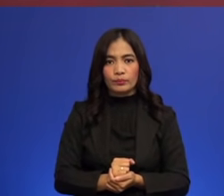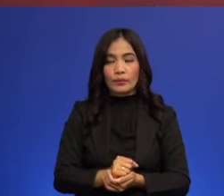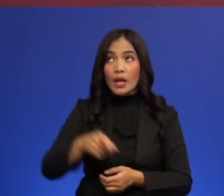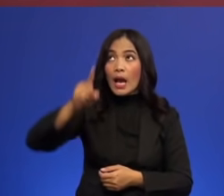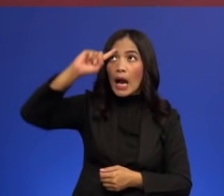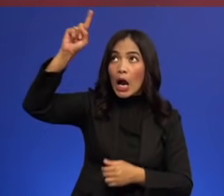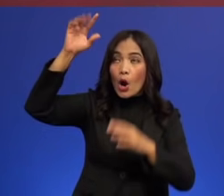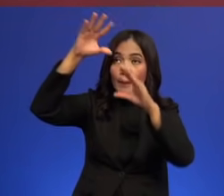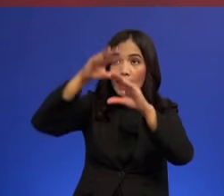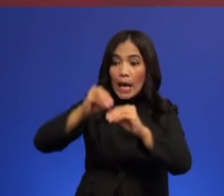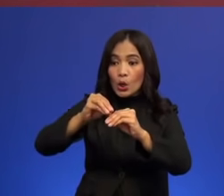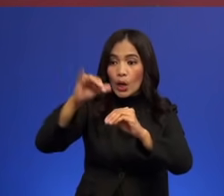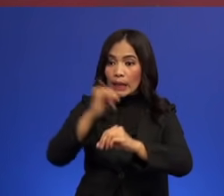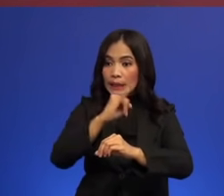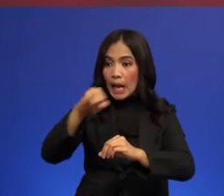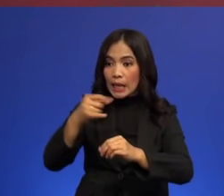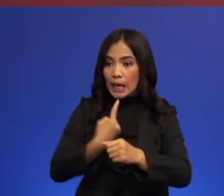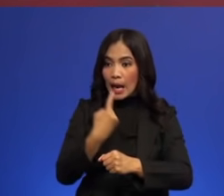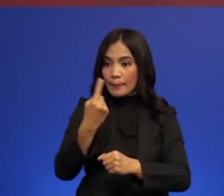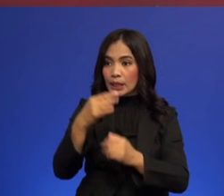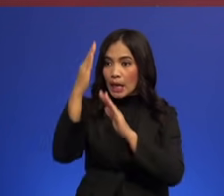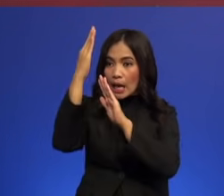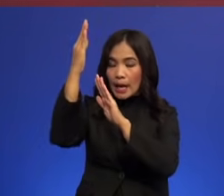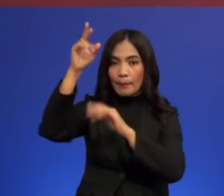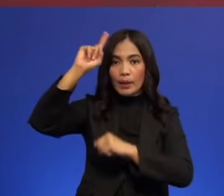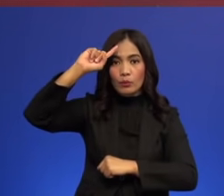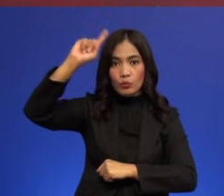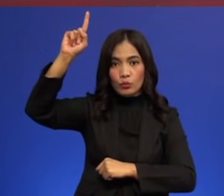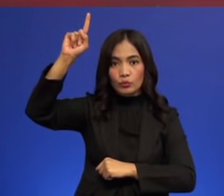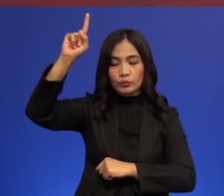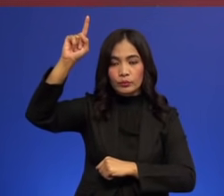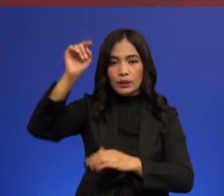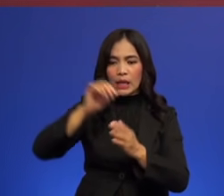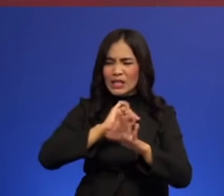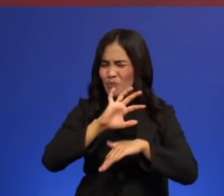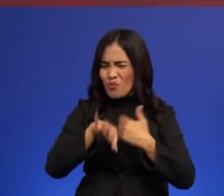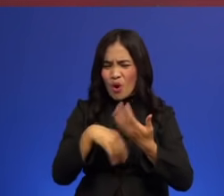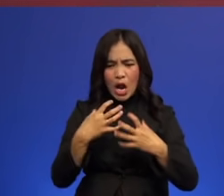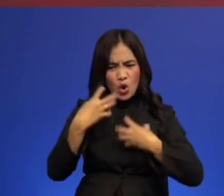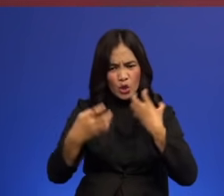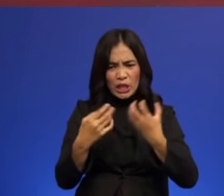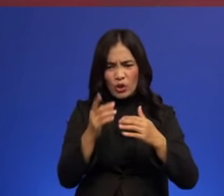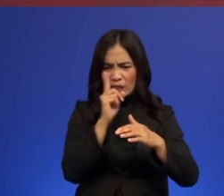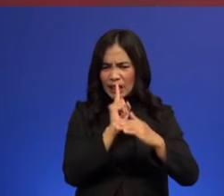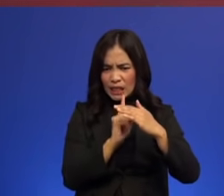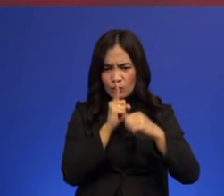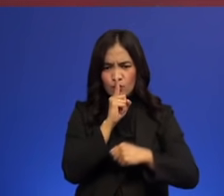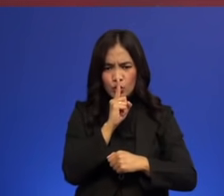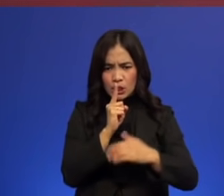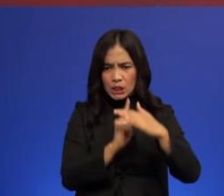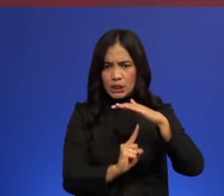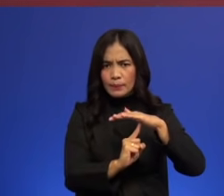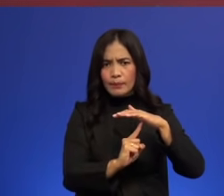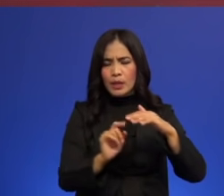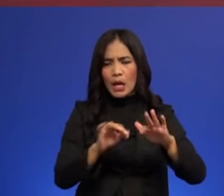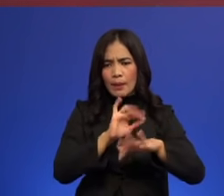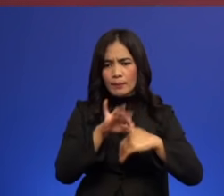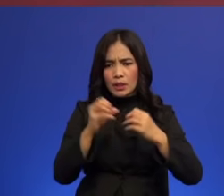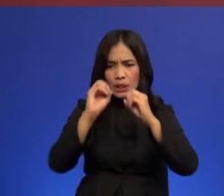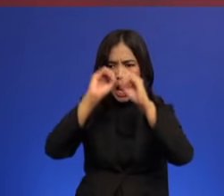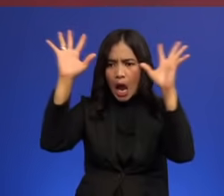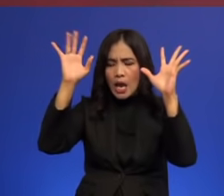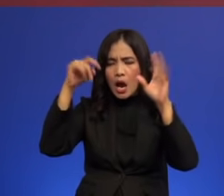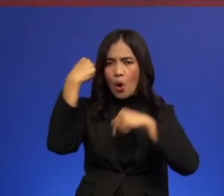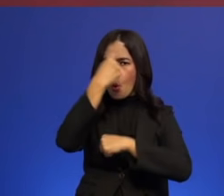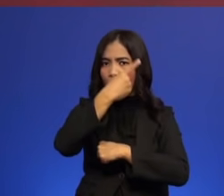Engkau menaruh kesalahan kami di hadapanmu dan dosa kami yang tersembunyi dalam cahaya